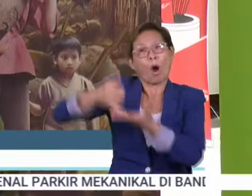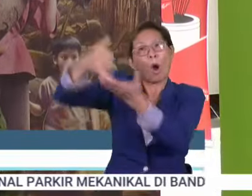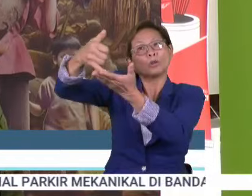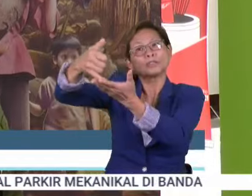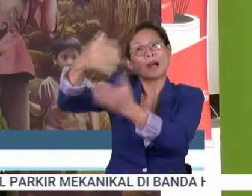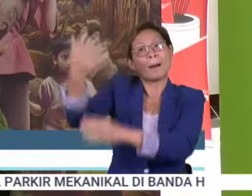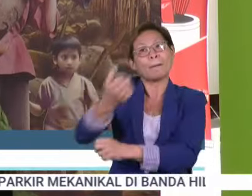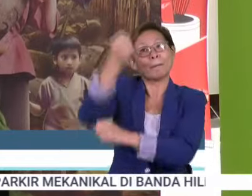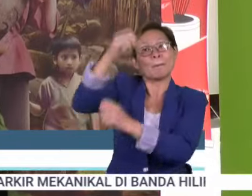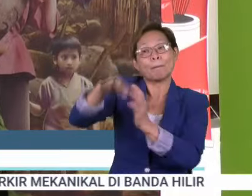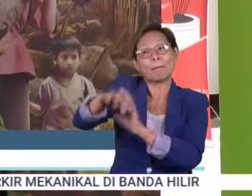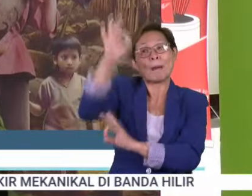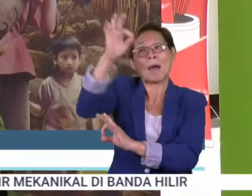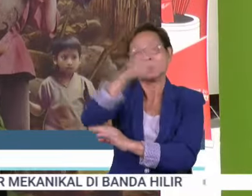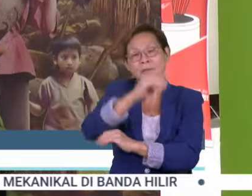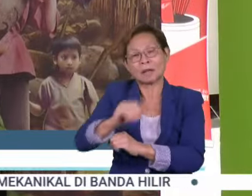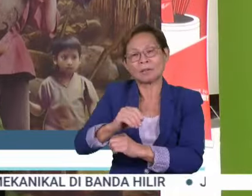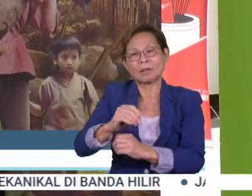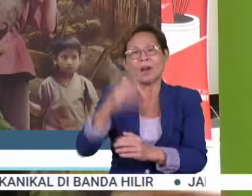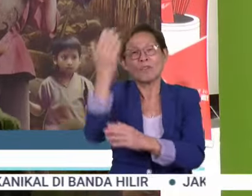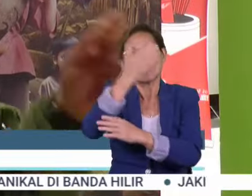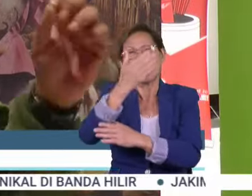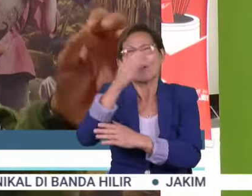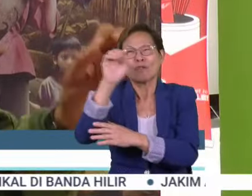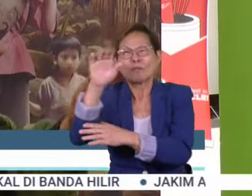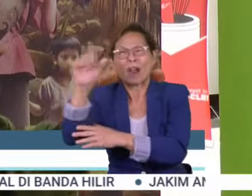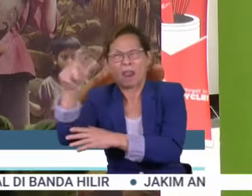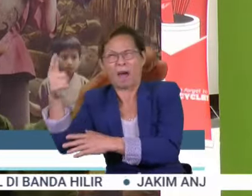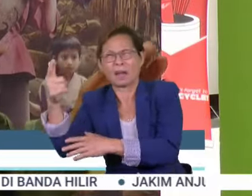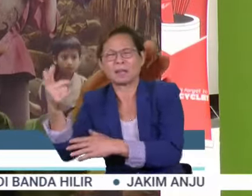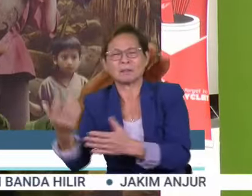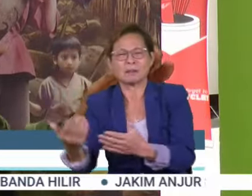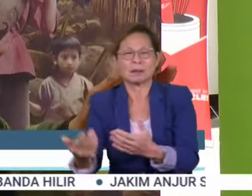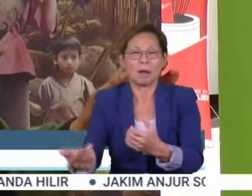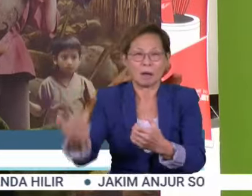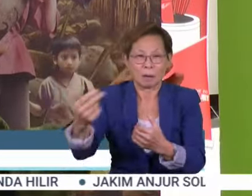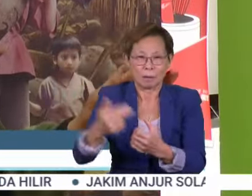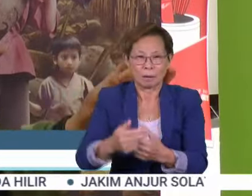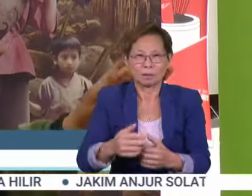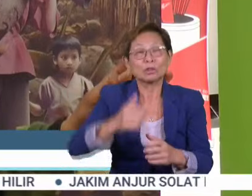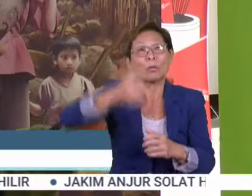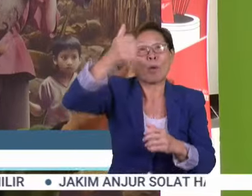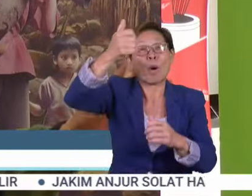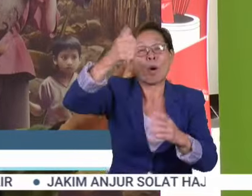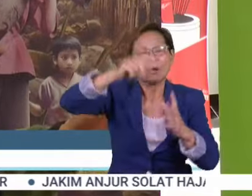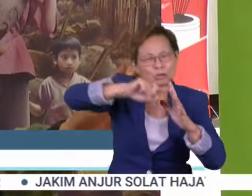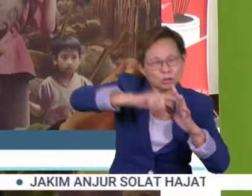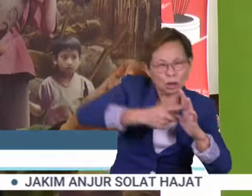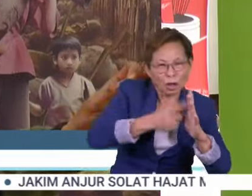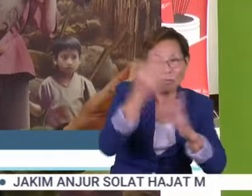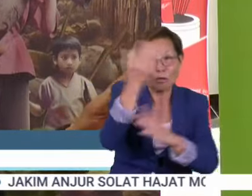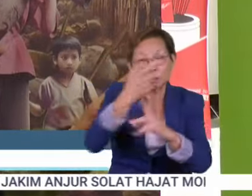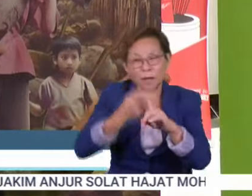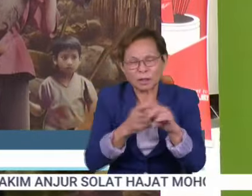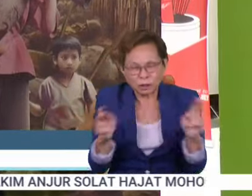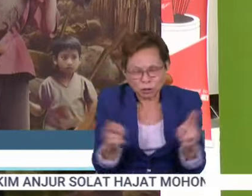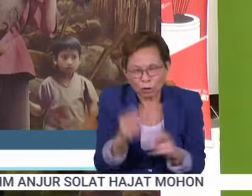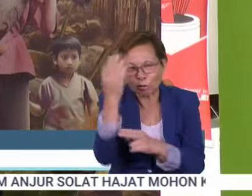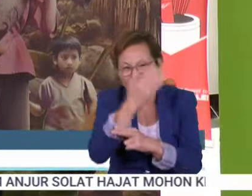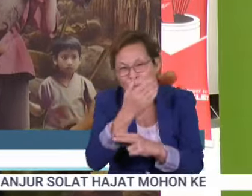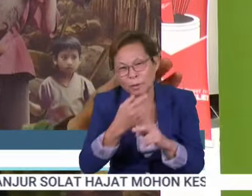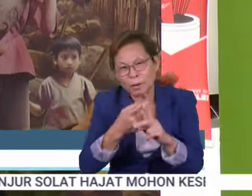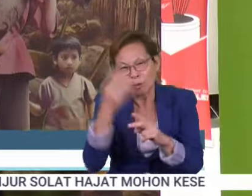pemilihan, dan juga beberapa film festival lain, terutamanya lahirnya film ni daripada short film tu,